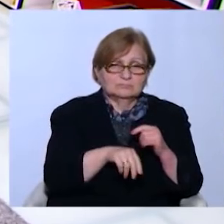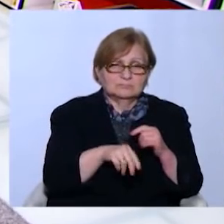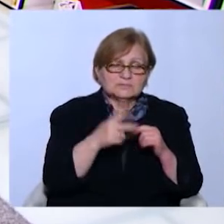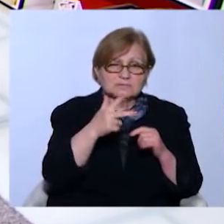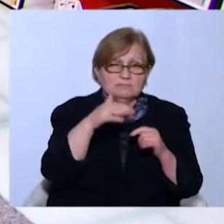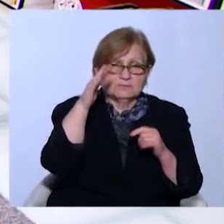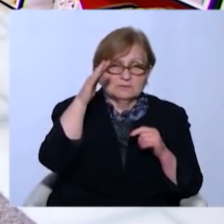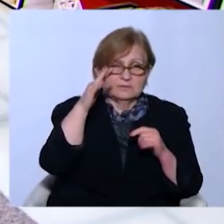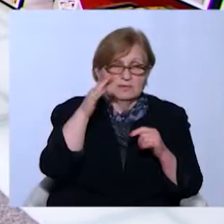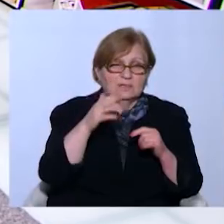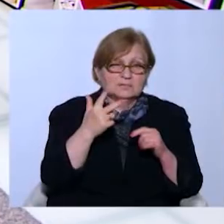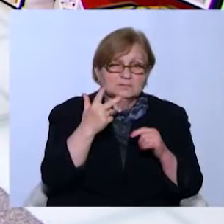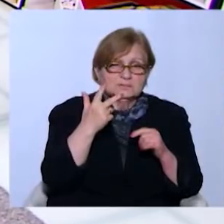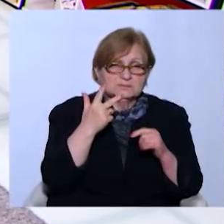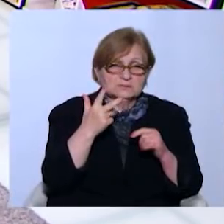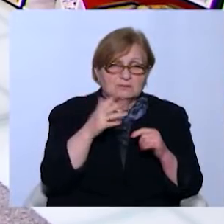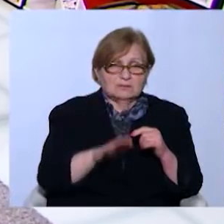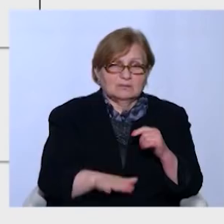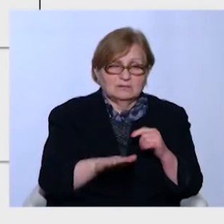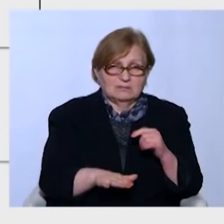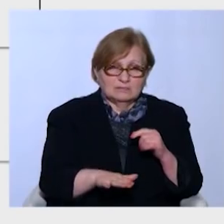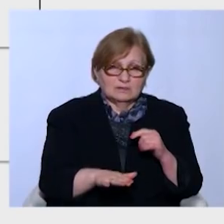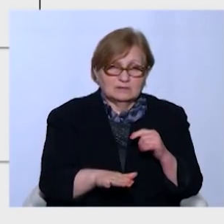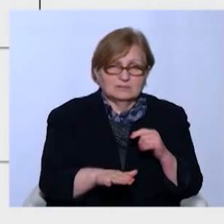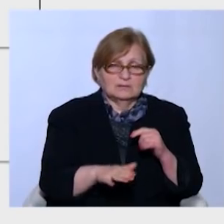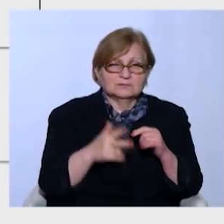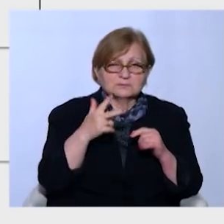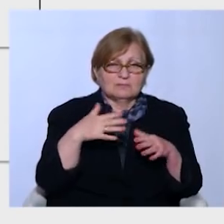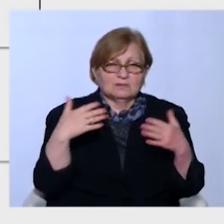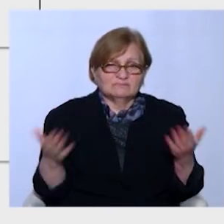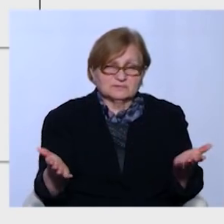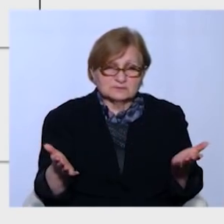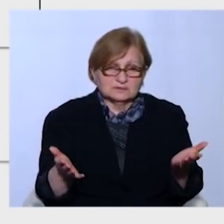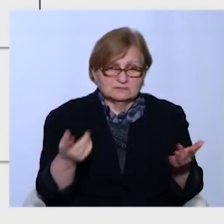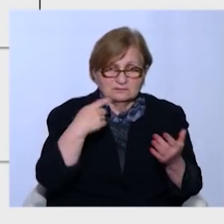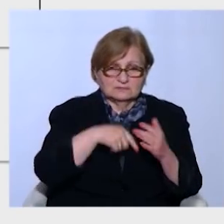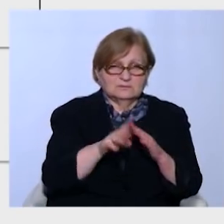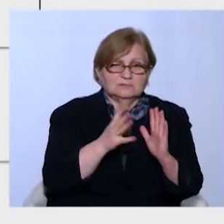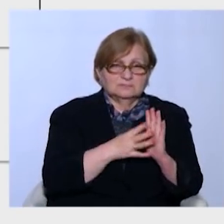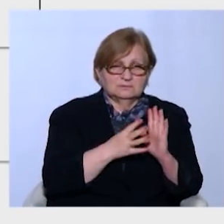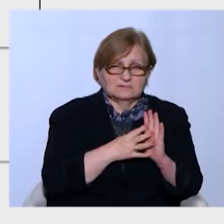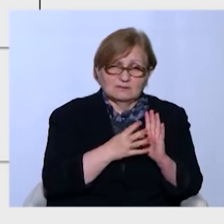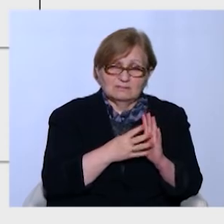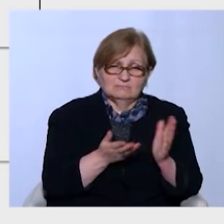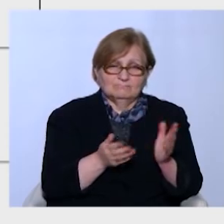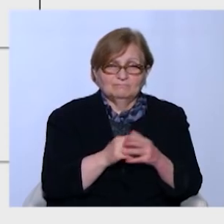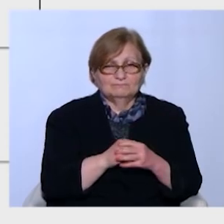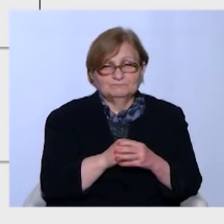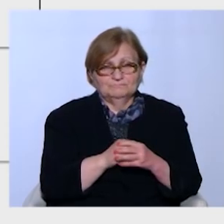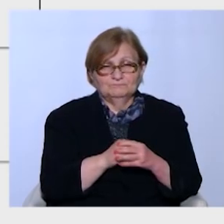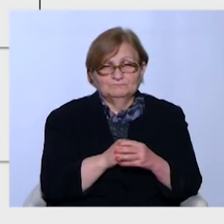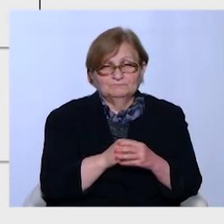ზემოთ ფუძეში, 3 ქვემოთ, 3 კი გვერდით. ესე იგი, სულ გამოვიდა 9.